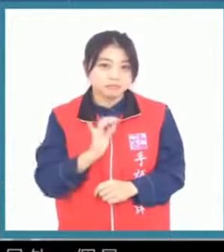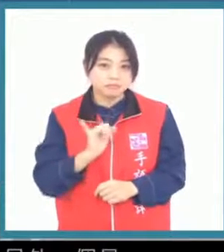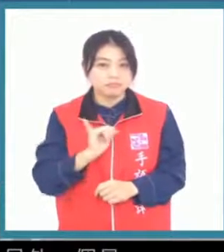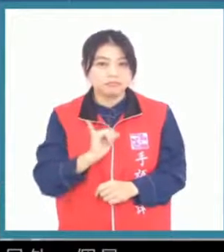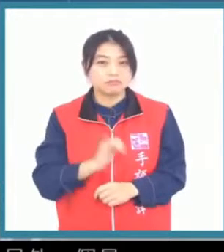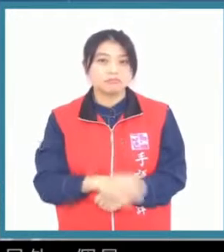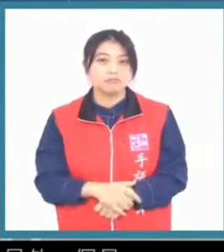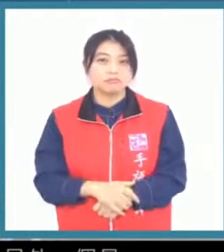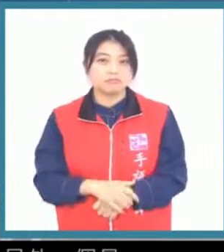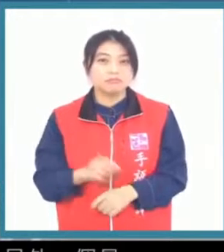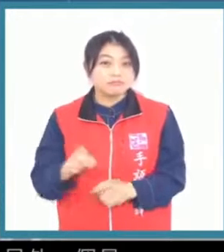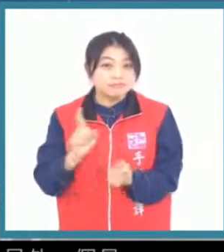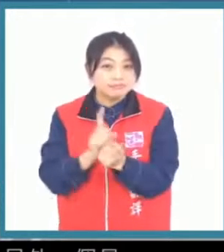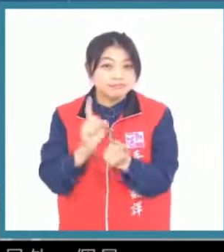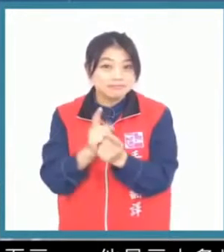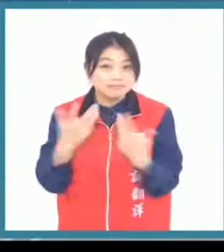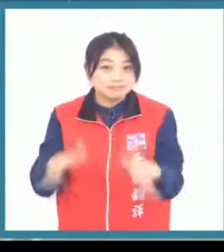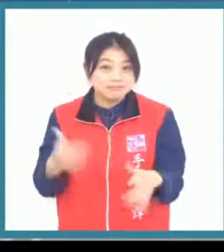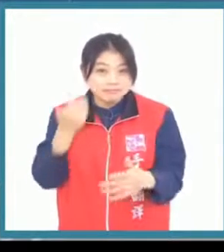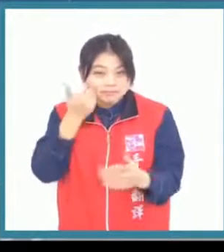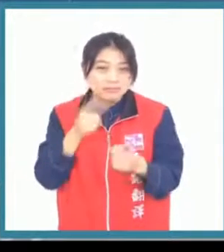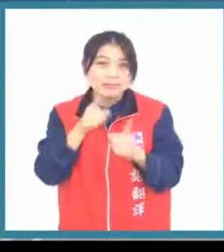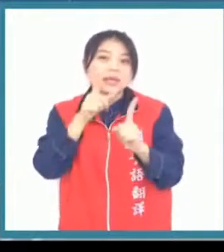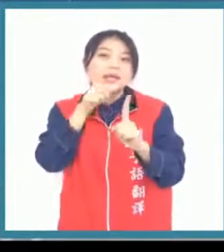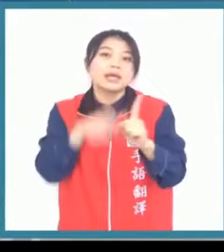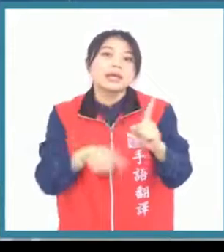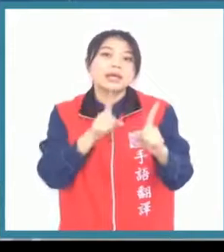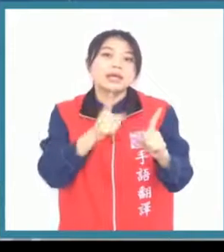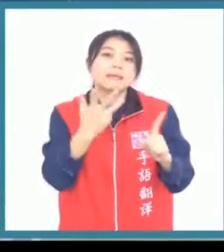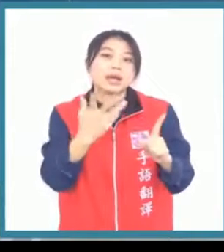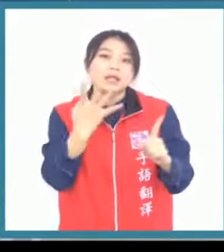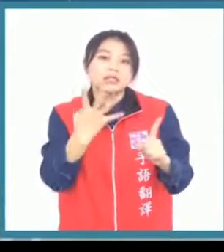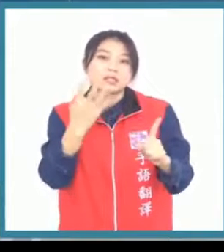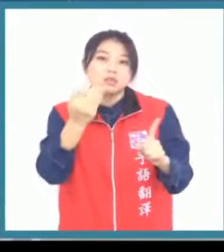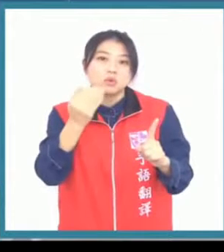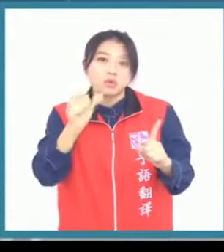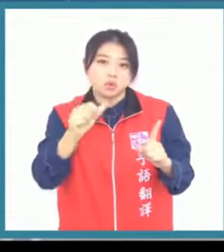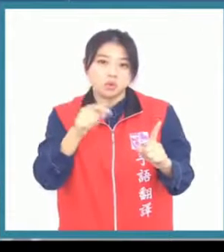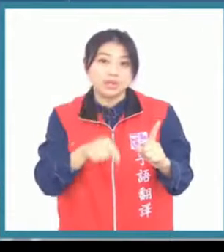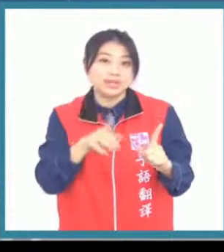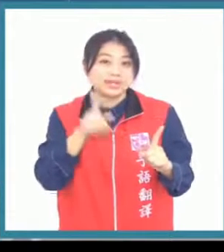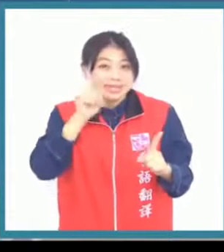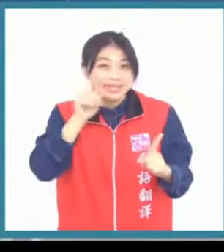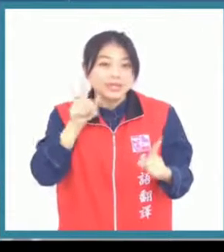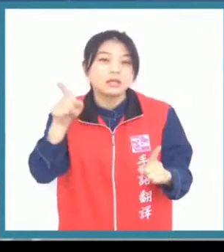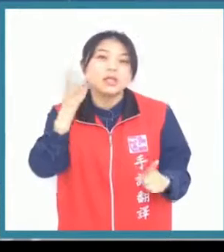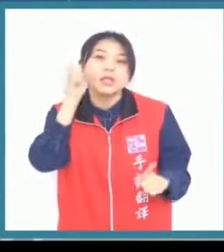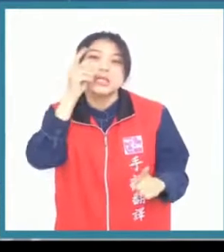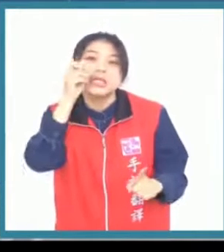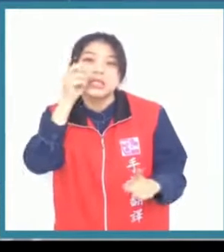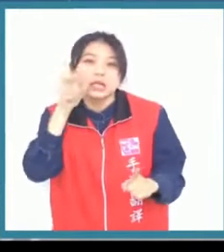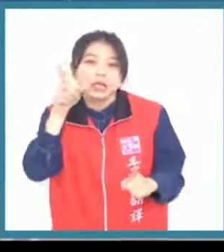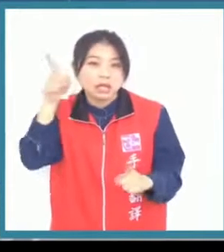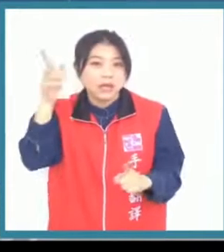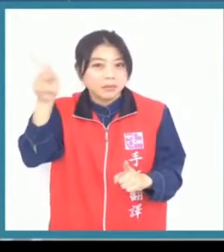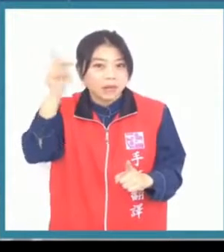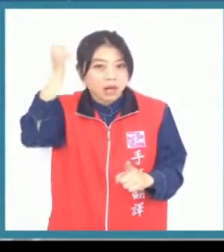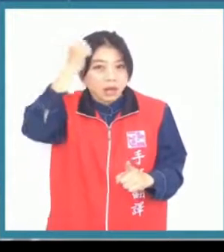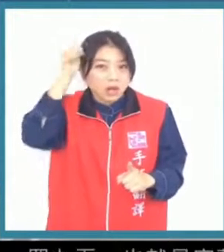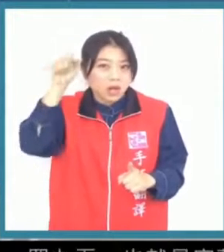为他接触18495，也就是宜兰礁溪 饭店的员工，